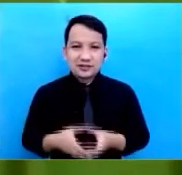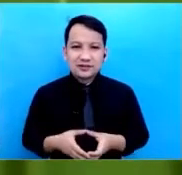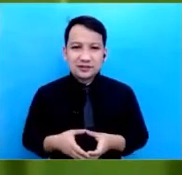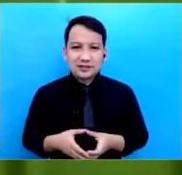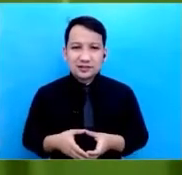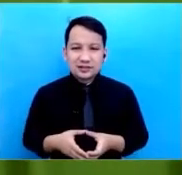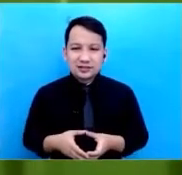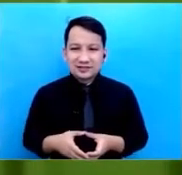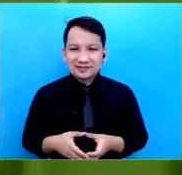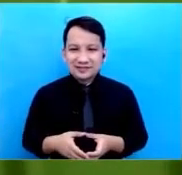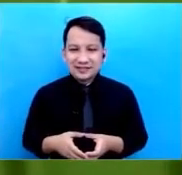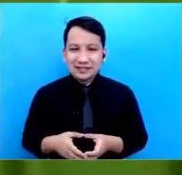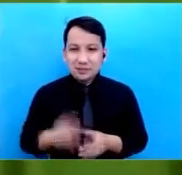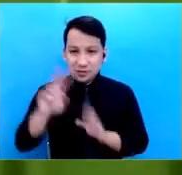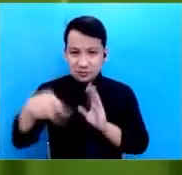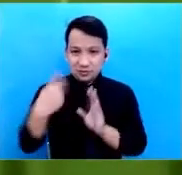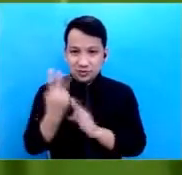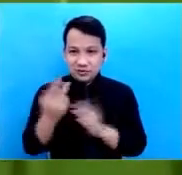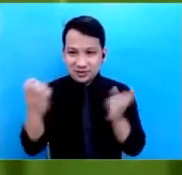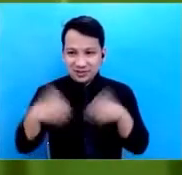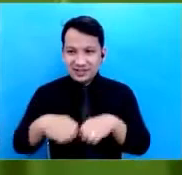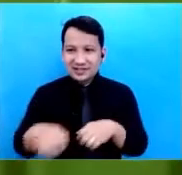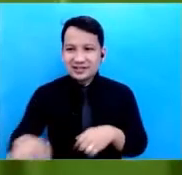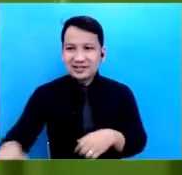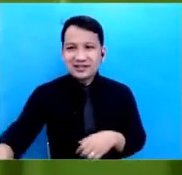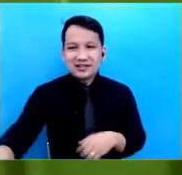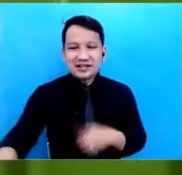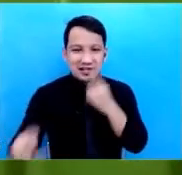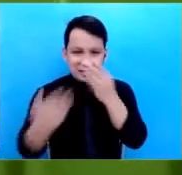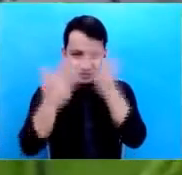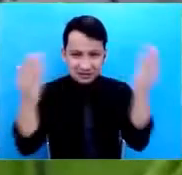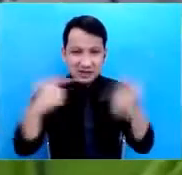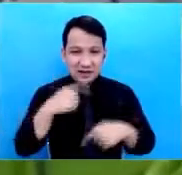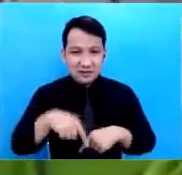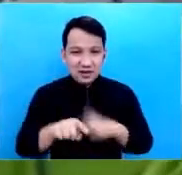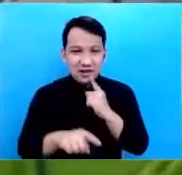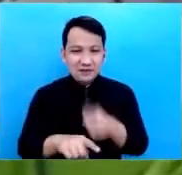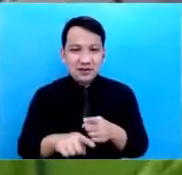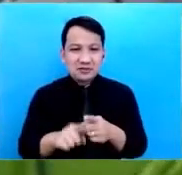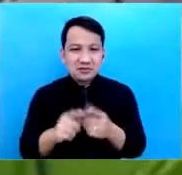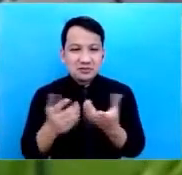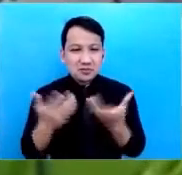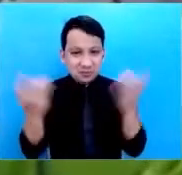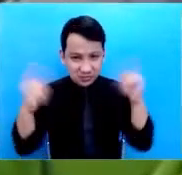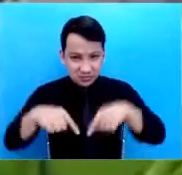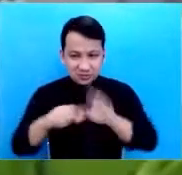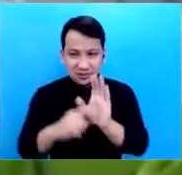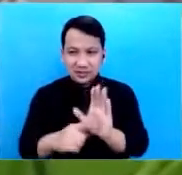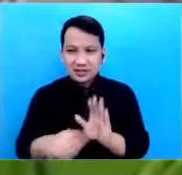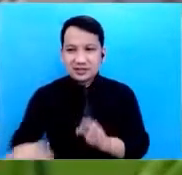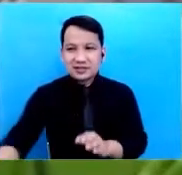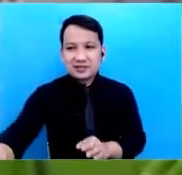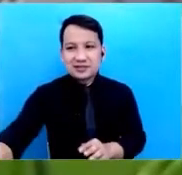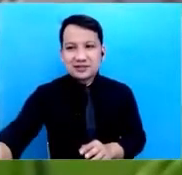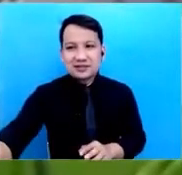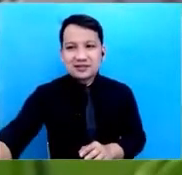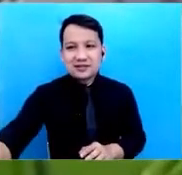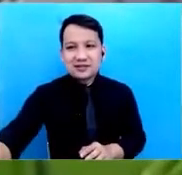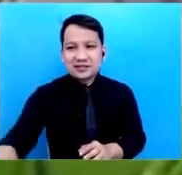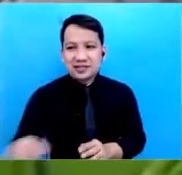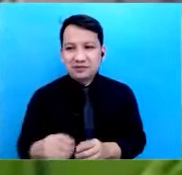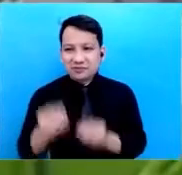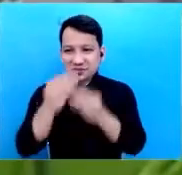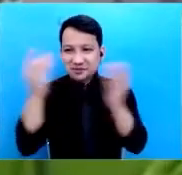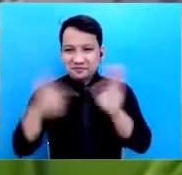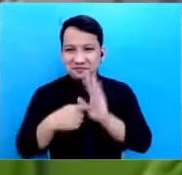Tumagal na higit 2 oras ang event sa matay ng mga bayani sa QC kagabi. Present sa event na kanyang running mate na si Professor Walden Bellio at